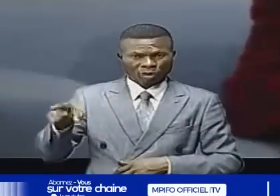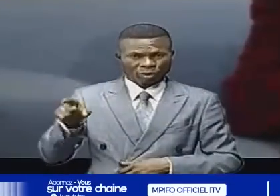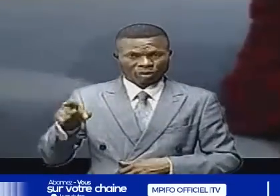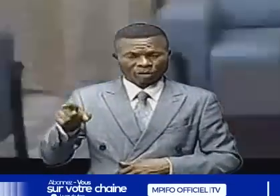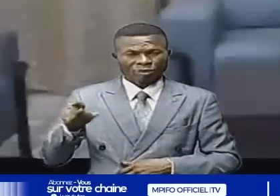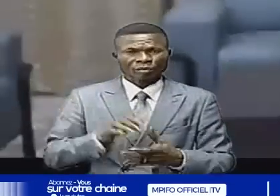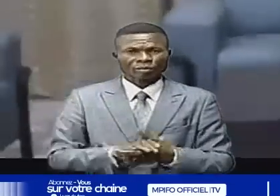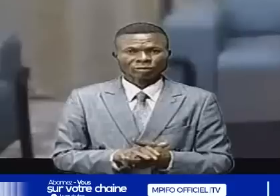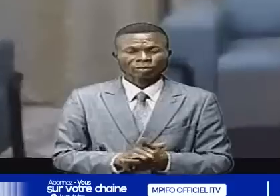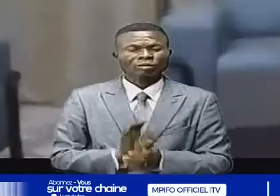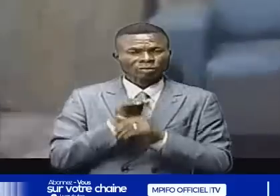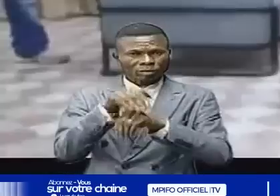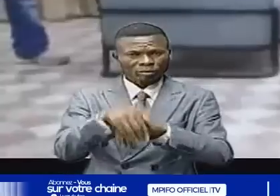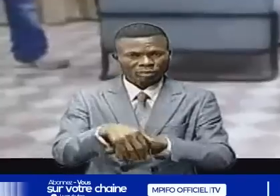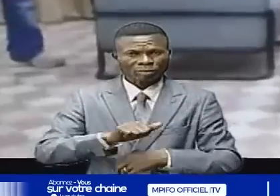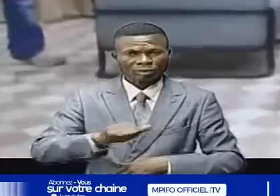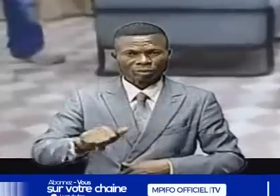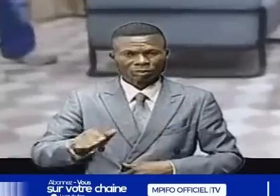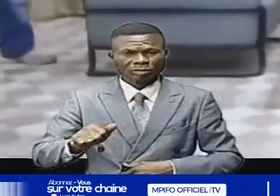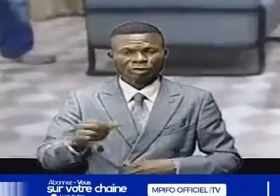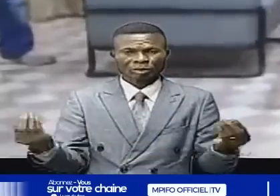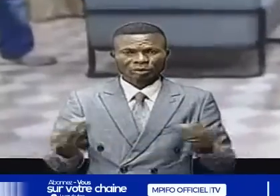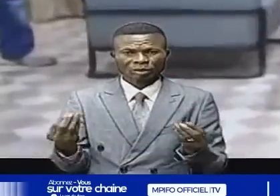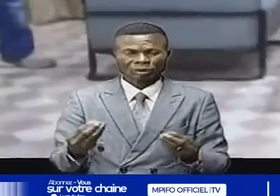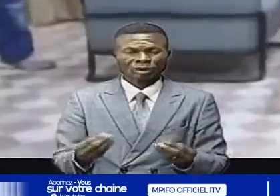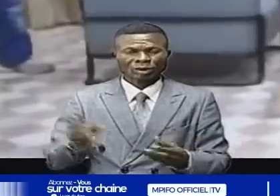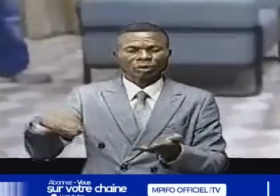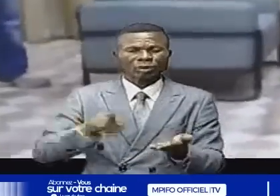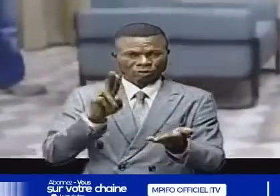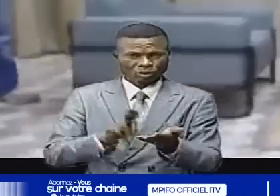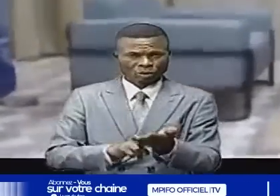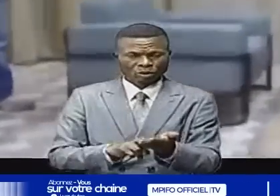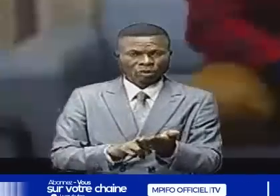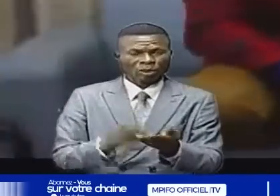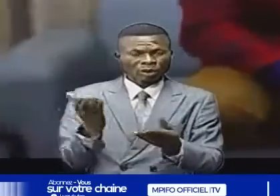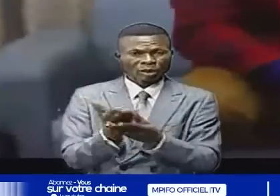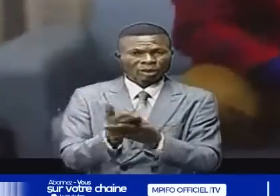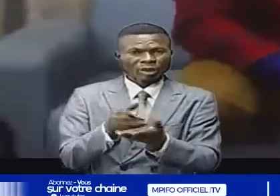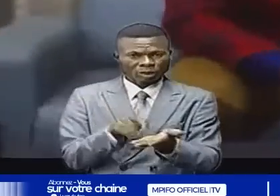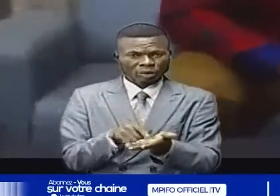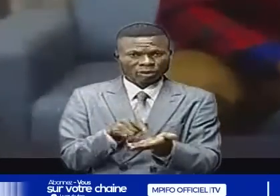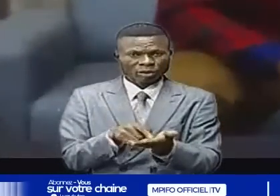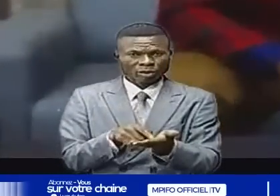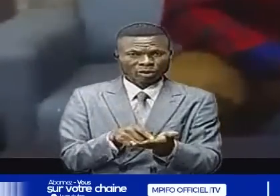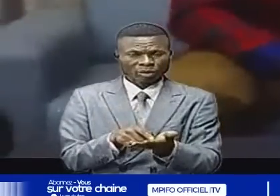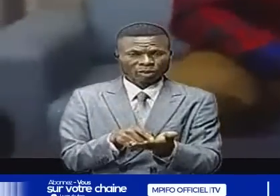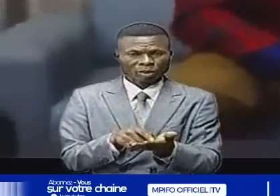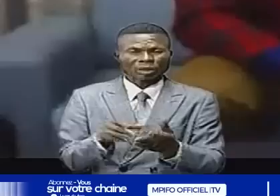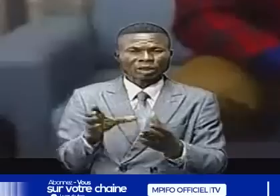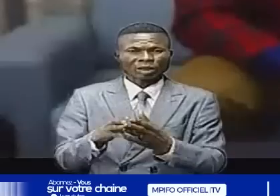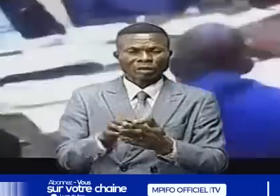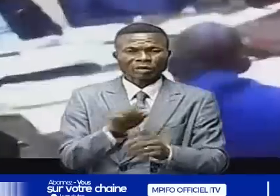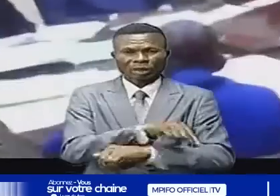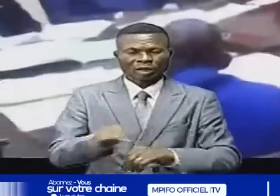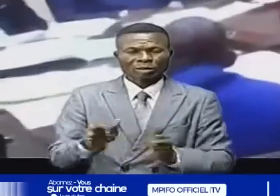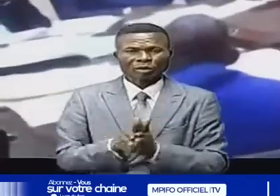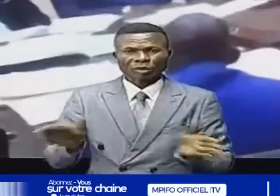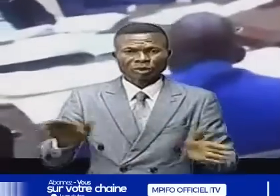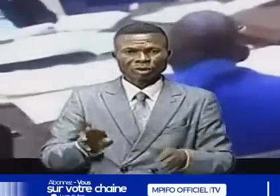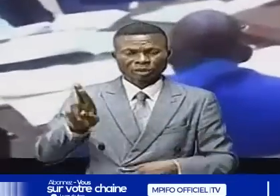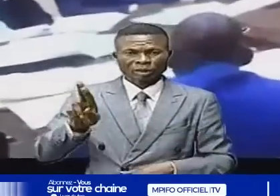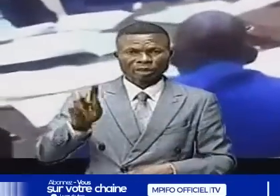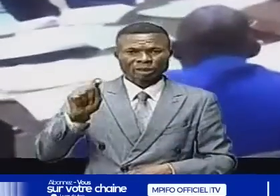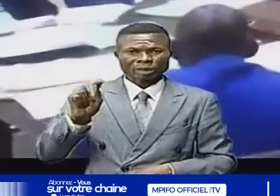de s'impliquer en vue de la signature du protocole d'accord avec la direction générale de la